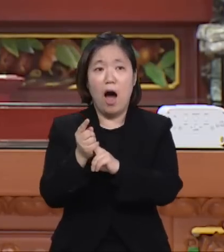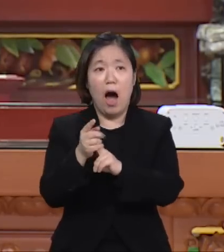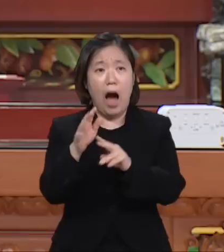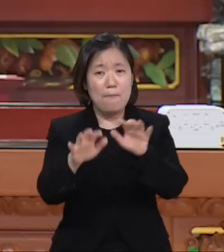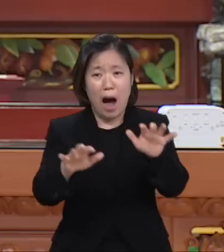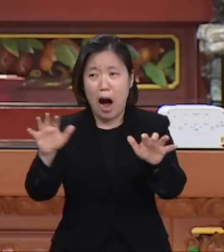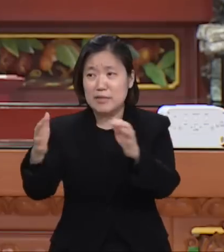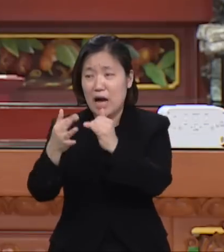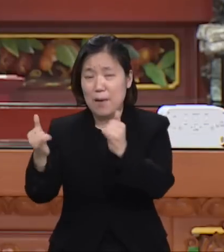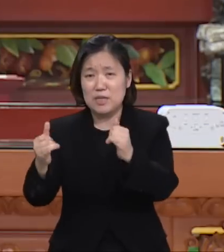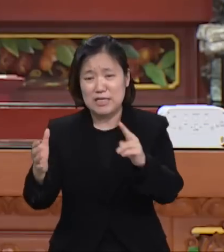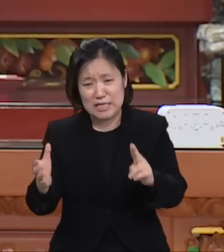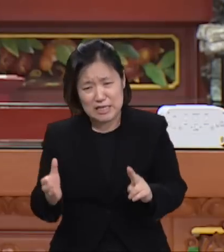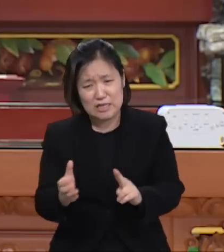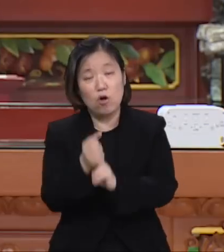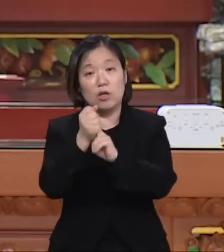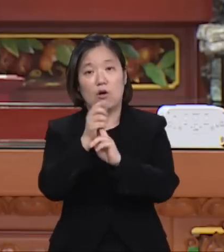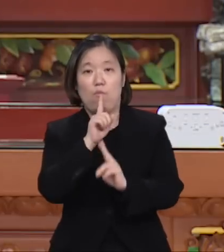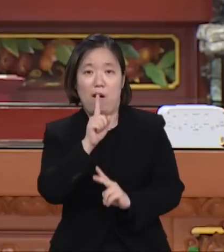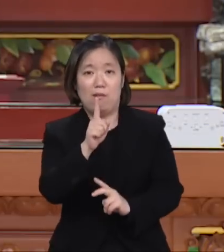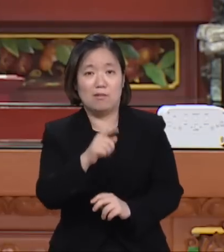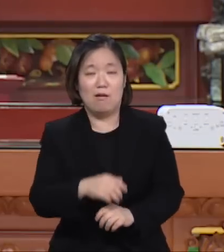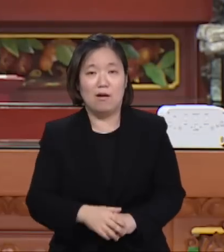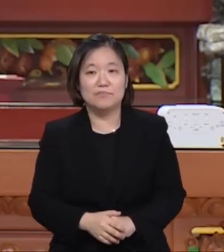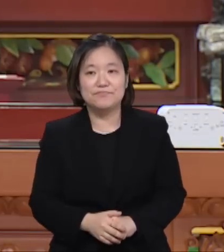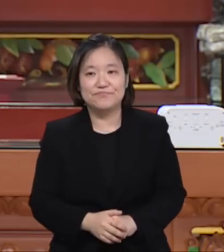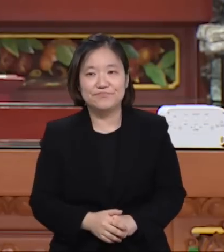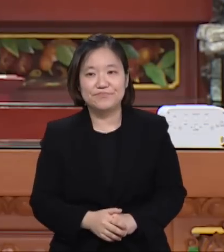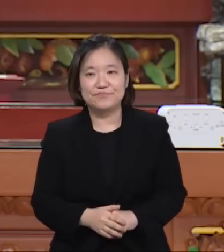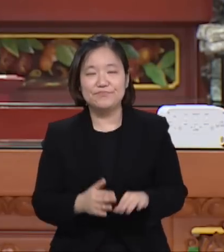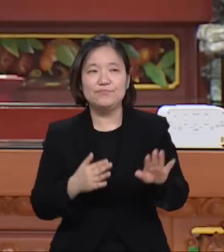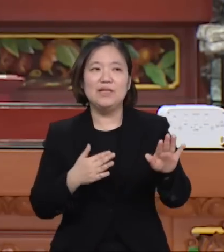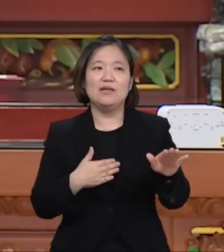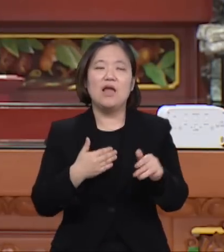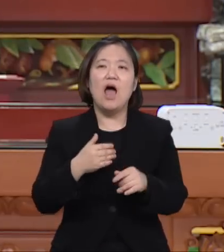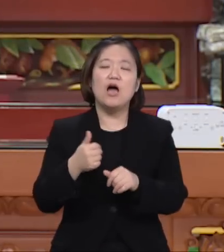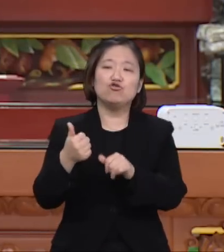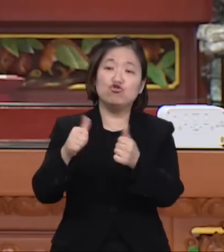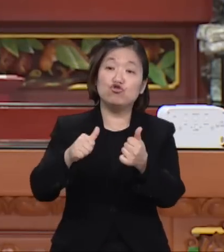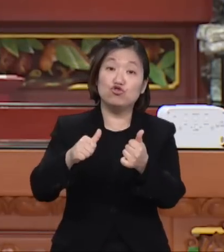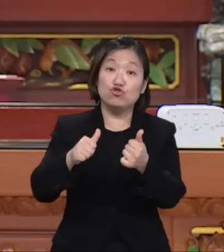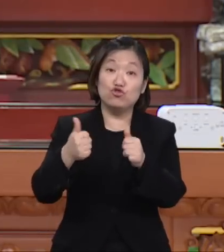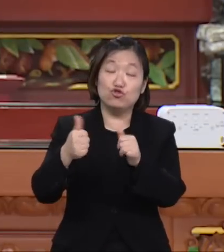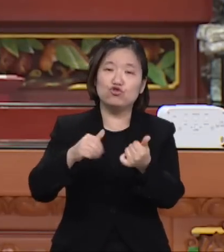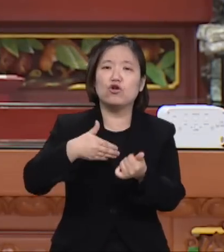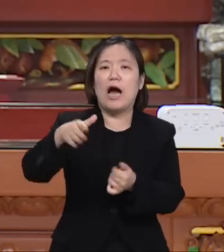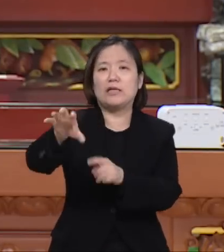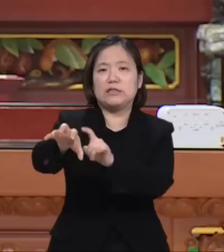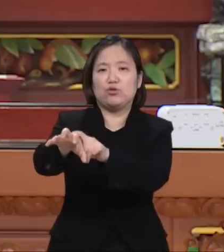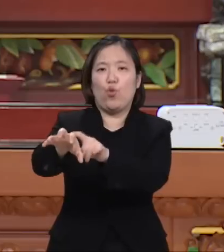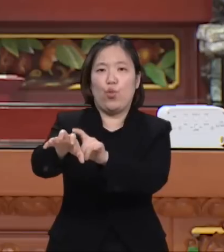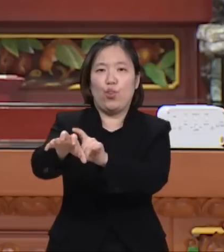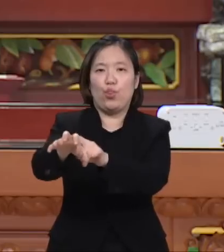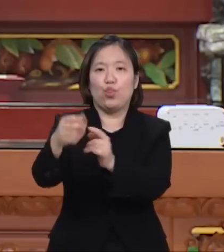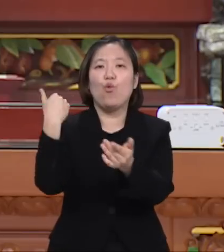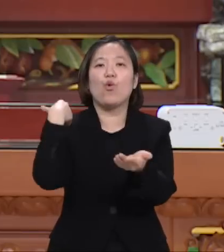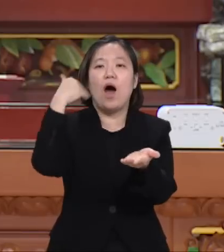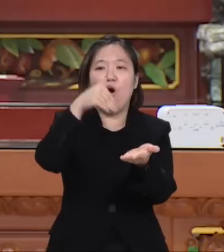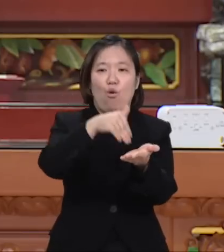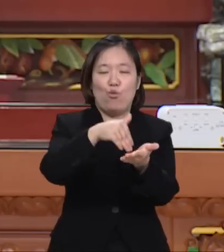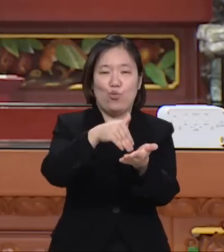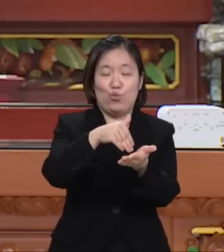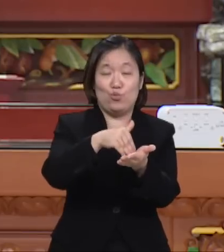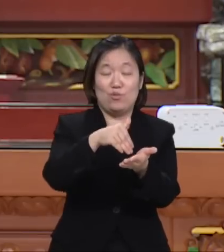그리고 그 저승에 갔다 오고 나서 3일 만에 3일 만에 숨이 들어온